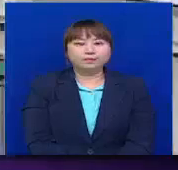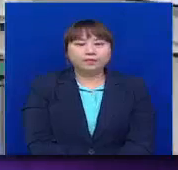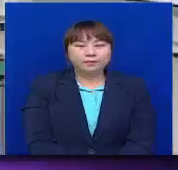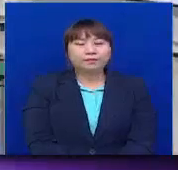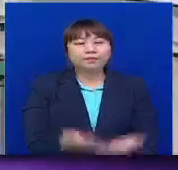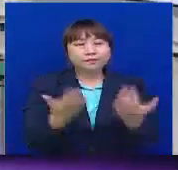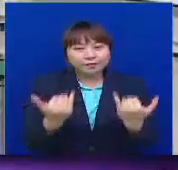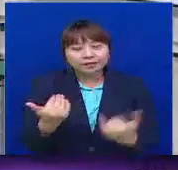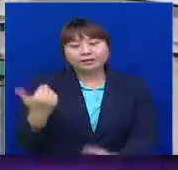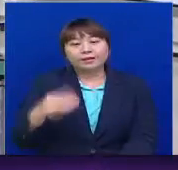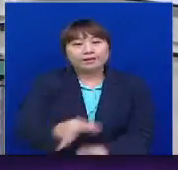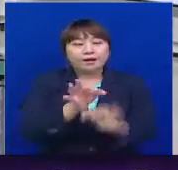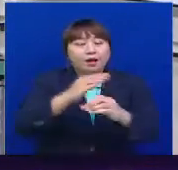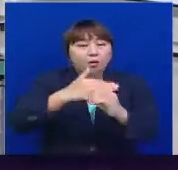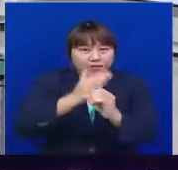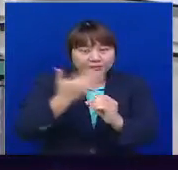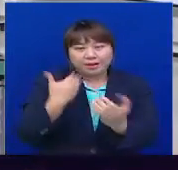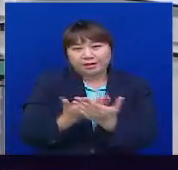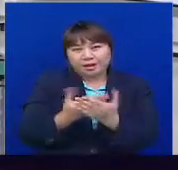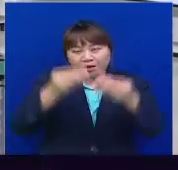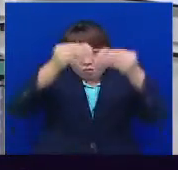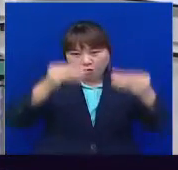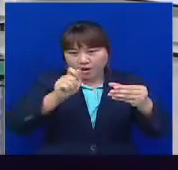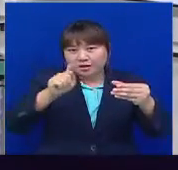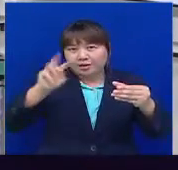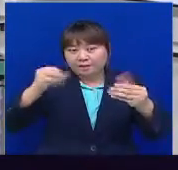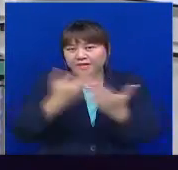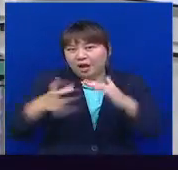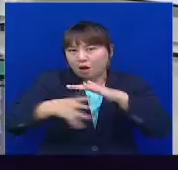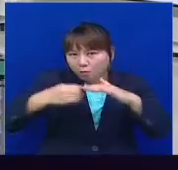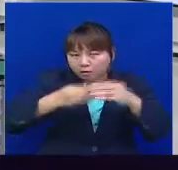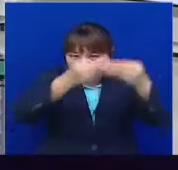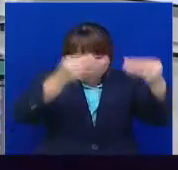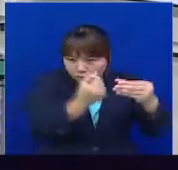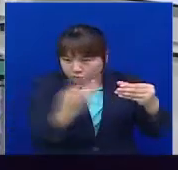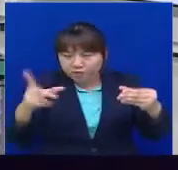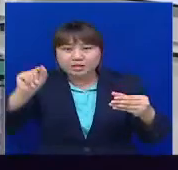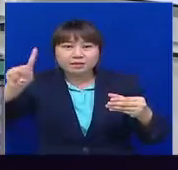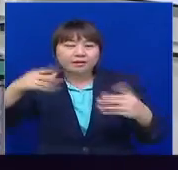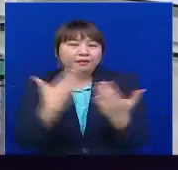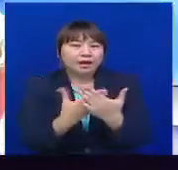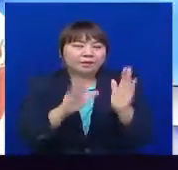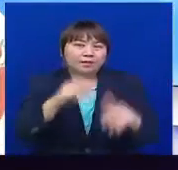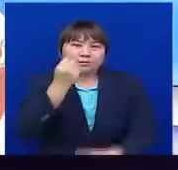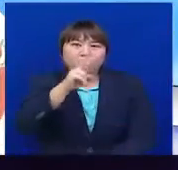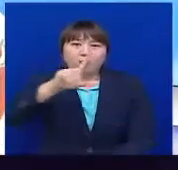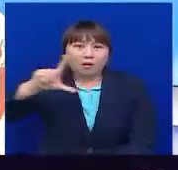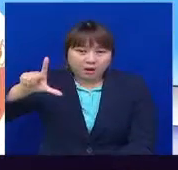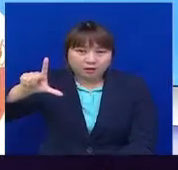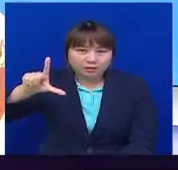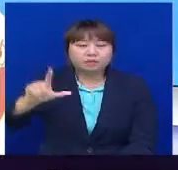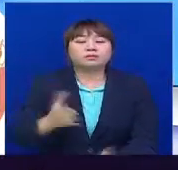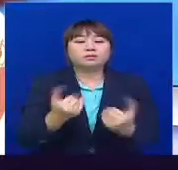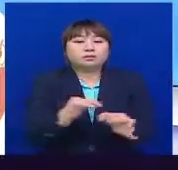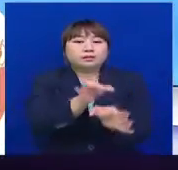ส่วนกรณีที่ธนาคารออมสินถูกโจรกรรมเงินจากตู้ ATM จำนวน21เครื่องนะคะเป็นเงินกว่า12ล้านบาทค่ะทางธ